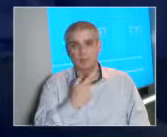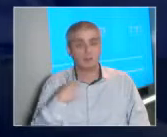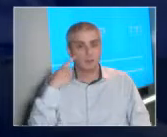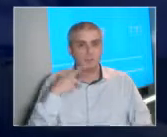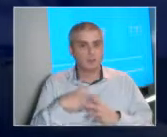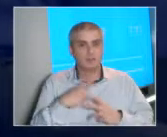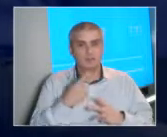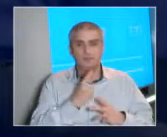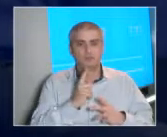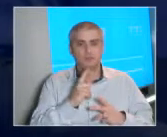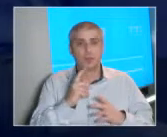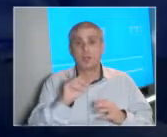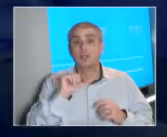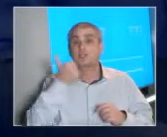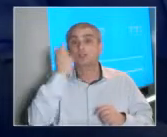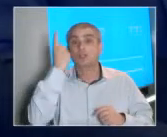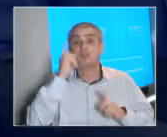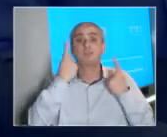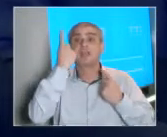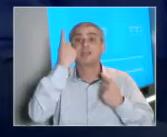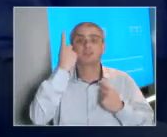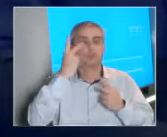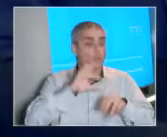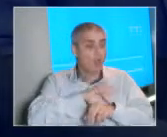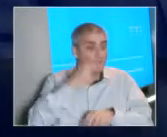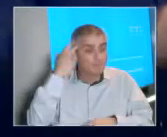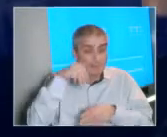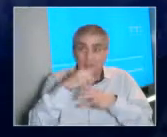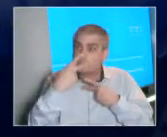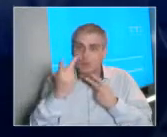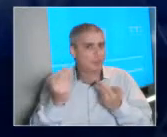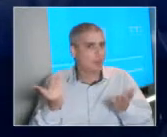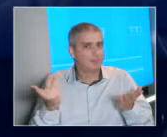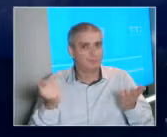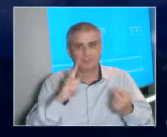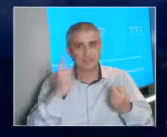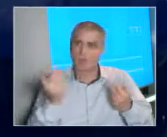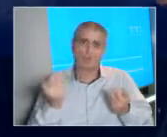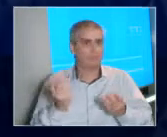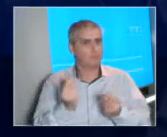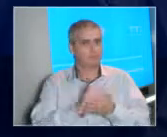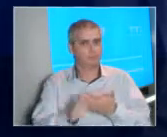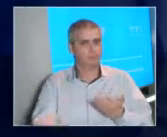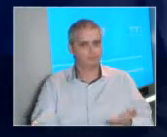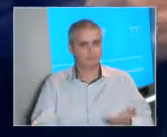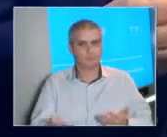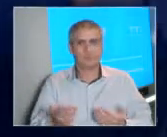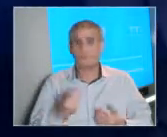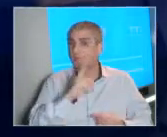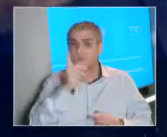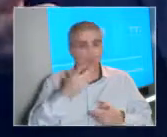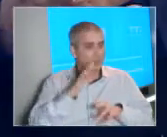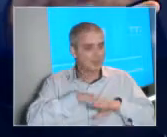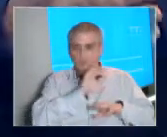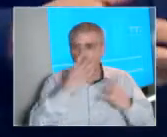שלא נדלקה מנורה במקרה הראשון. רופא שמתאבד בבית חולים, זה לא עניין של מה בכך. מדובר על איש שכל כולו זה